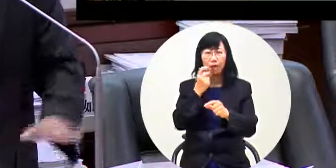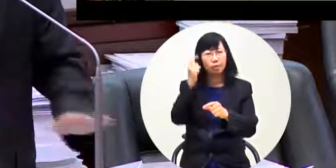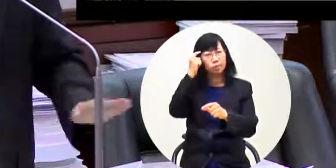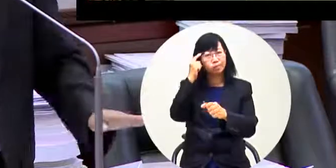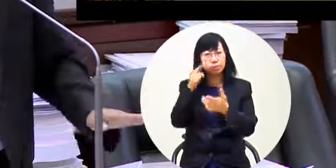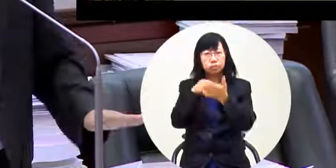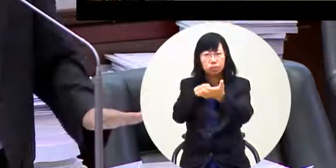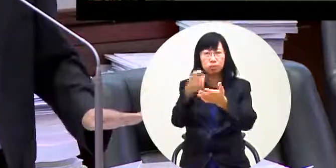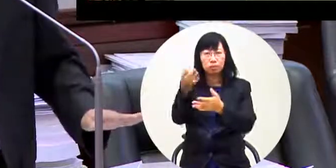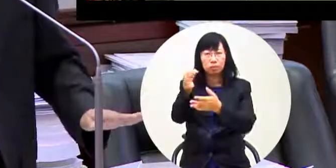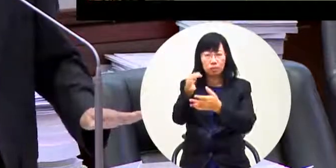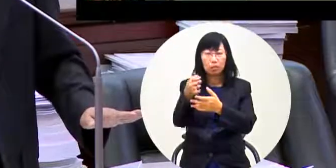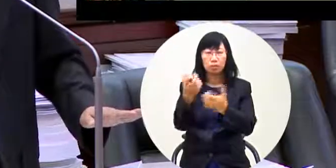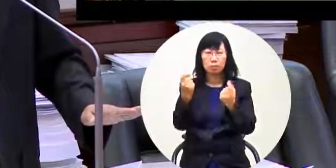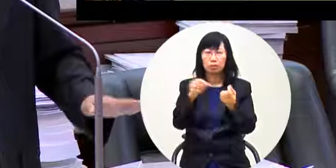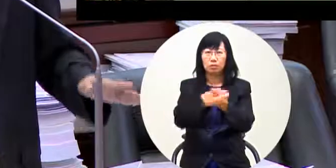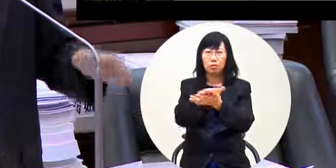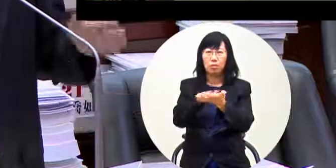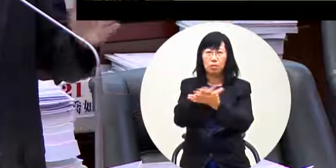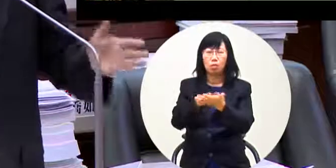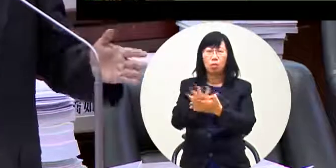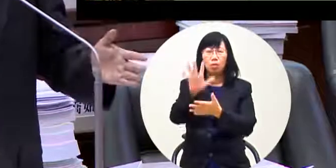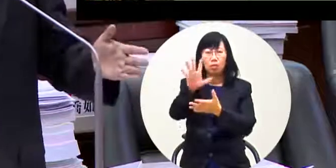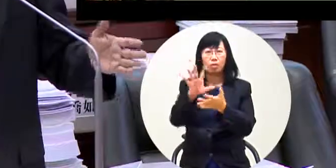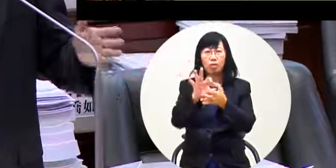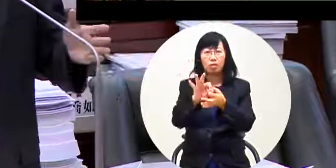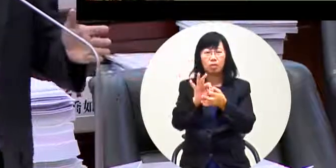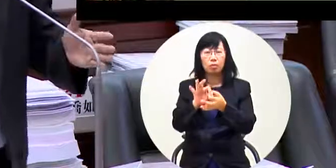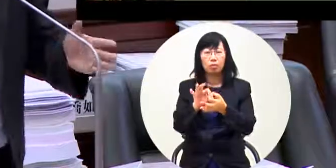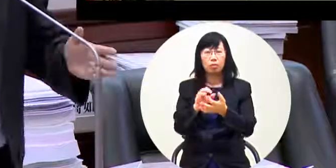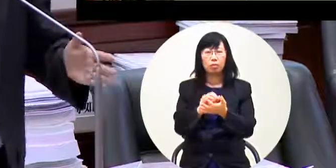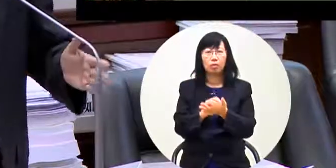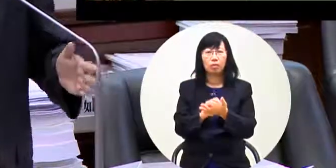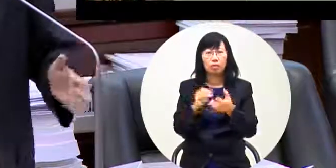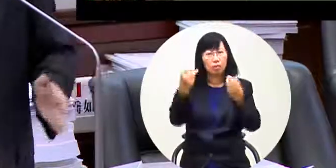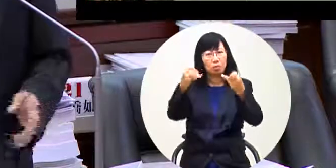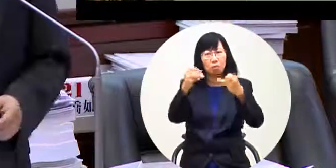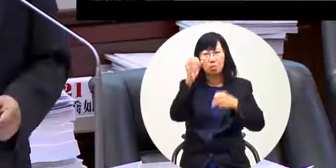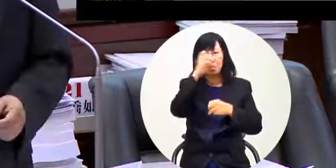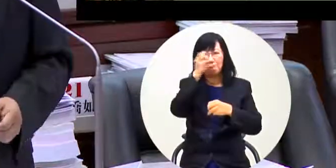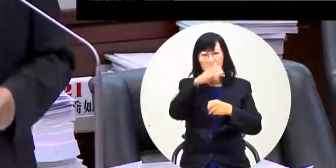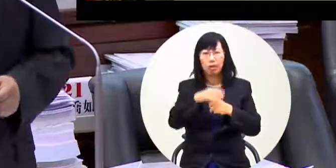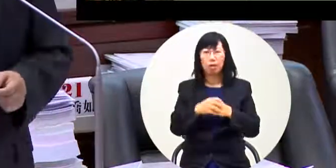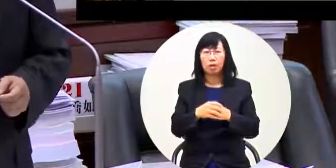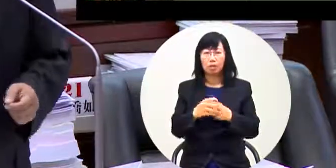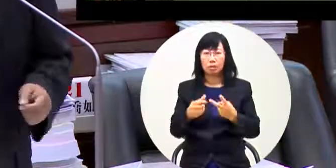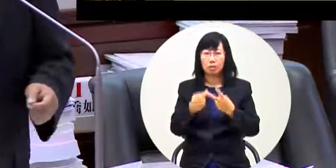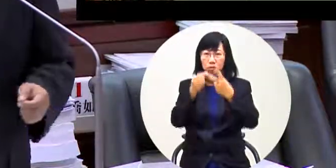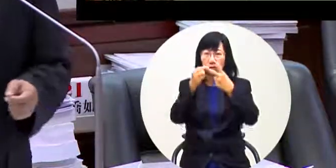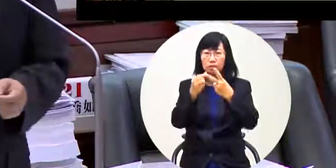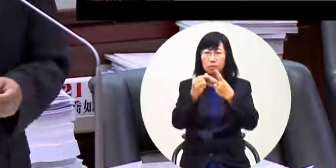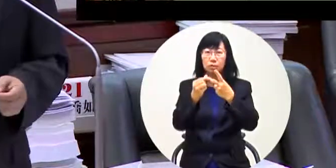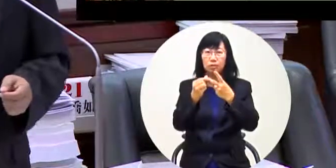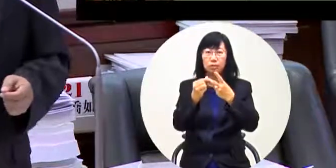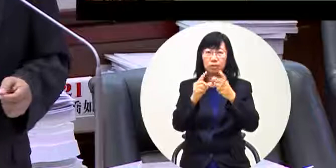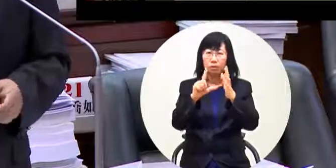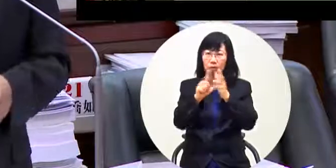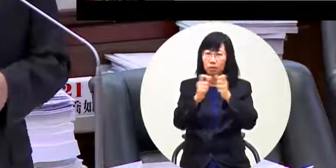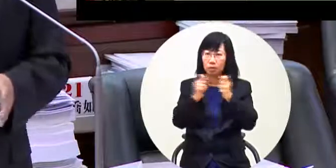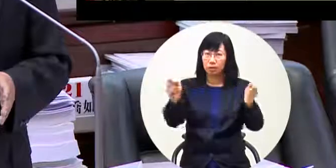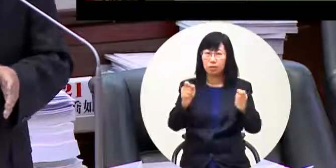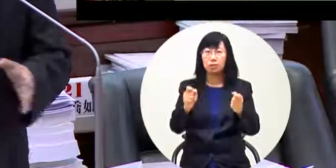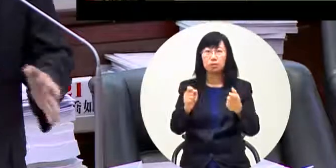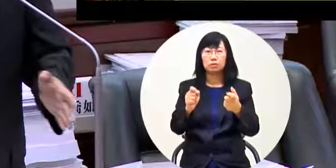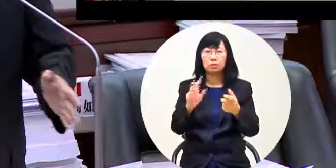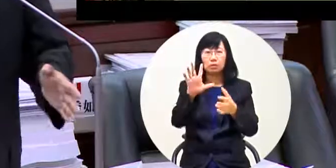大效率的问题。长照我们要有派工系统，我们也有派案系统，我们